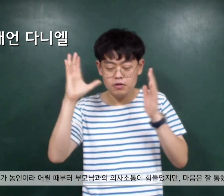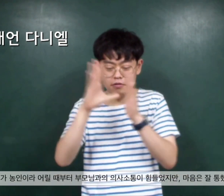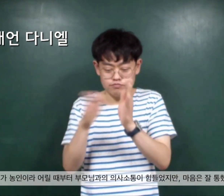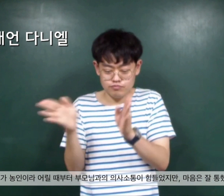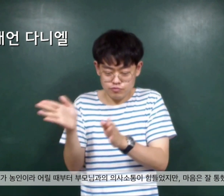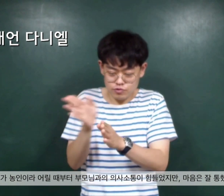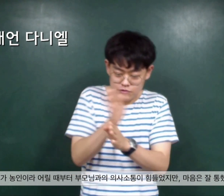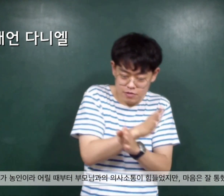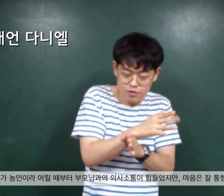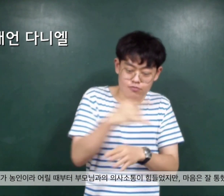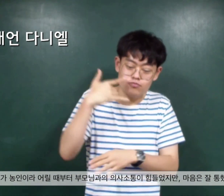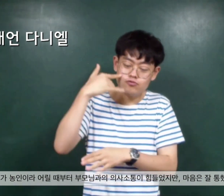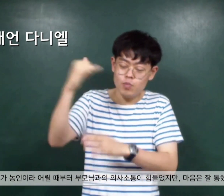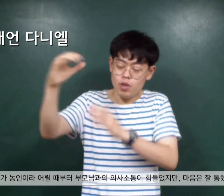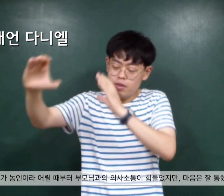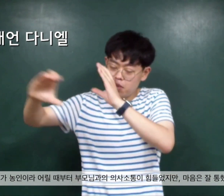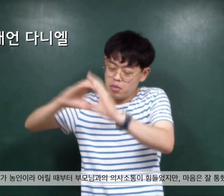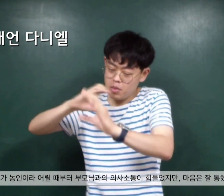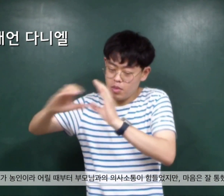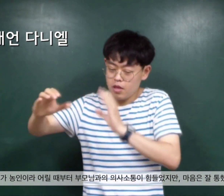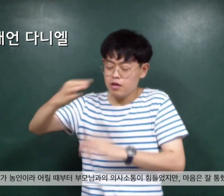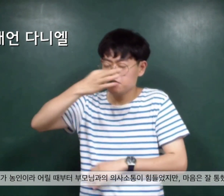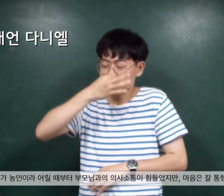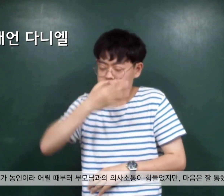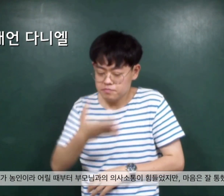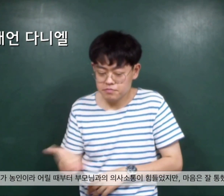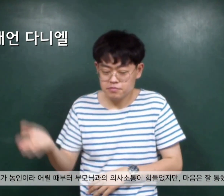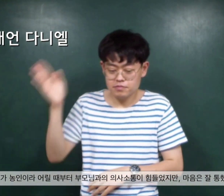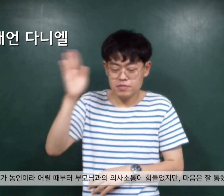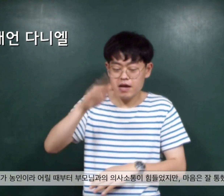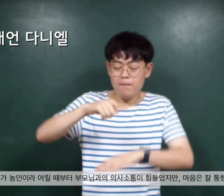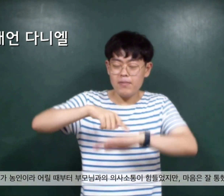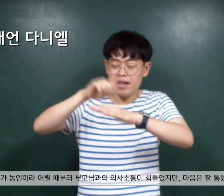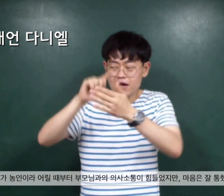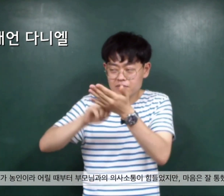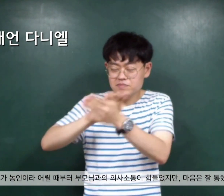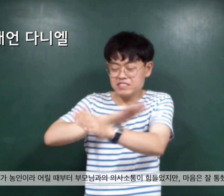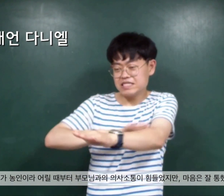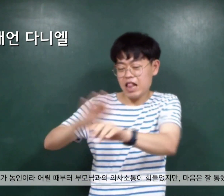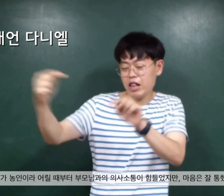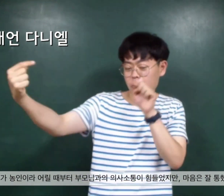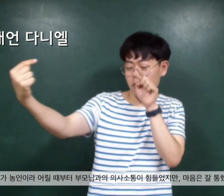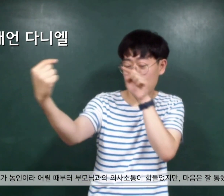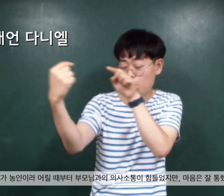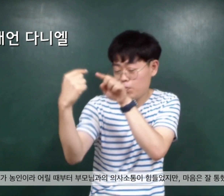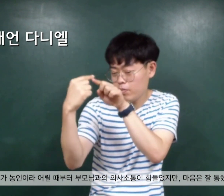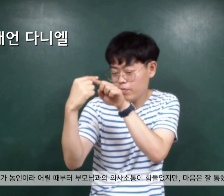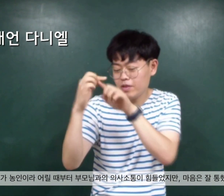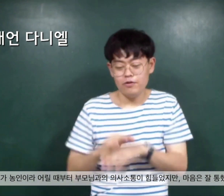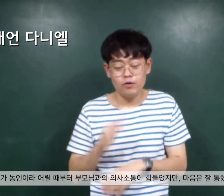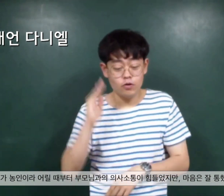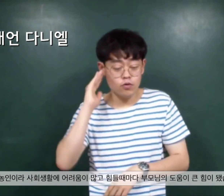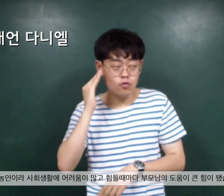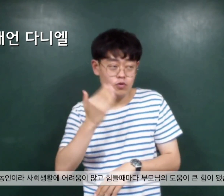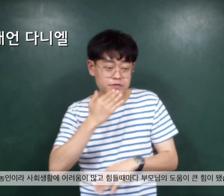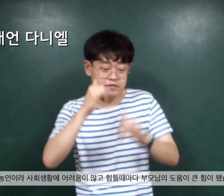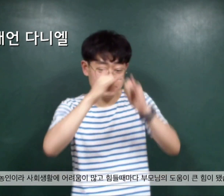제가 농인이라 어릴 때부터 부모님과의 의사소통이 힘들었지만 마음은 잘 통했습니다.